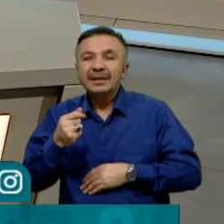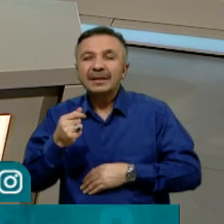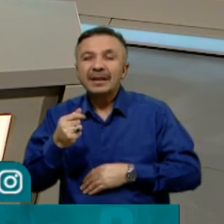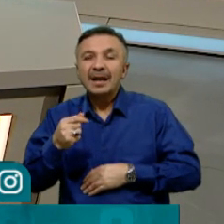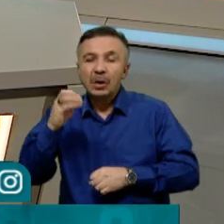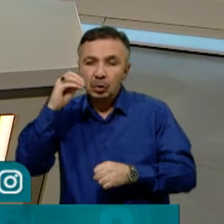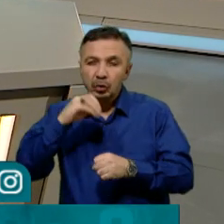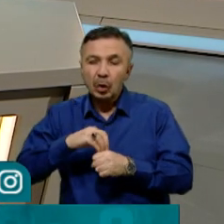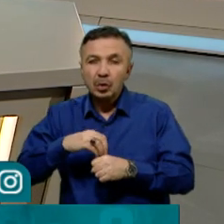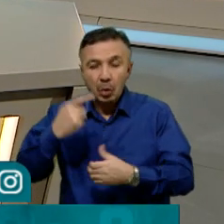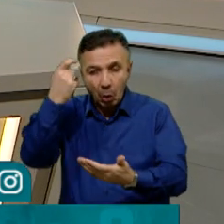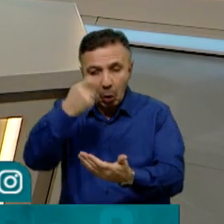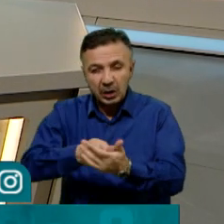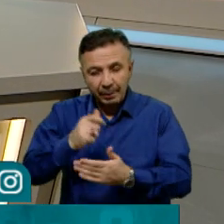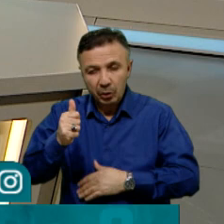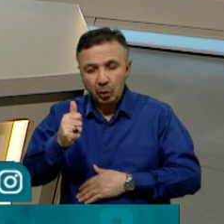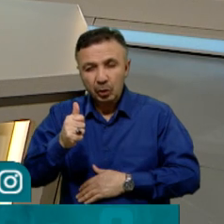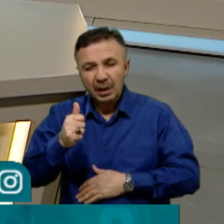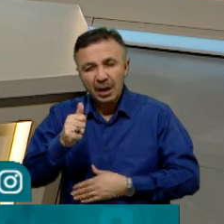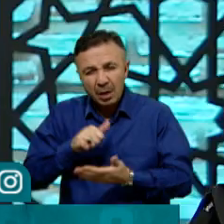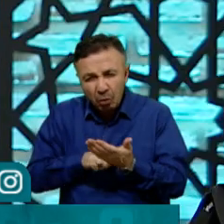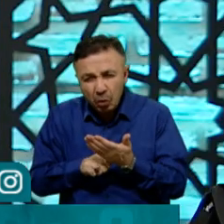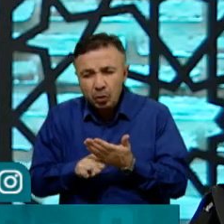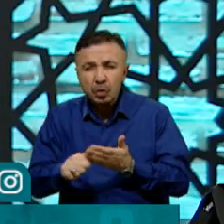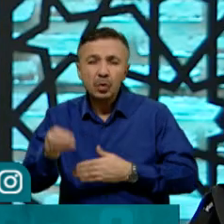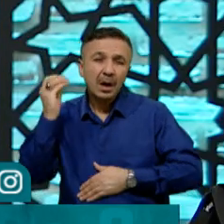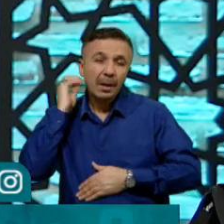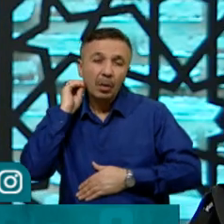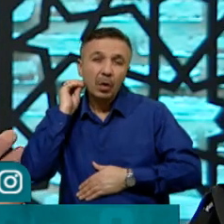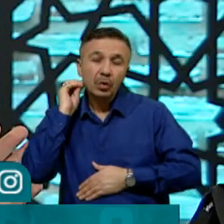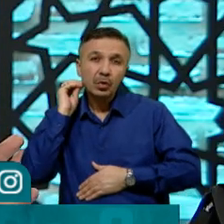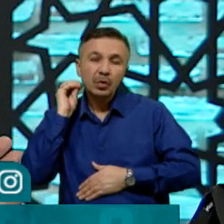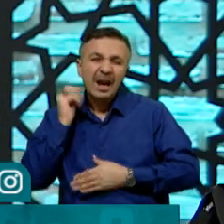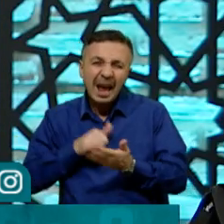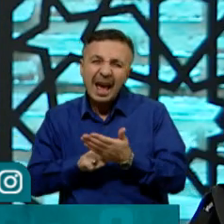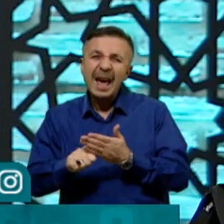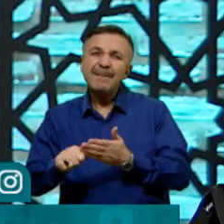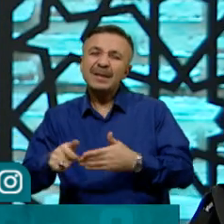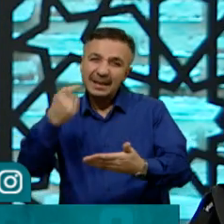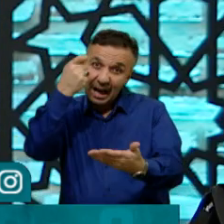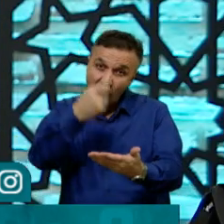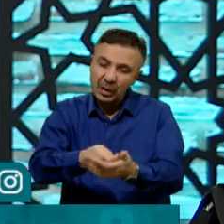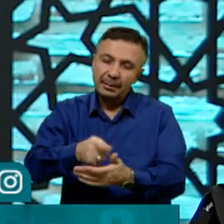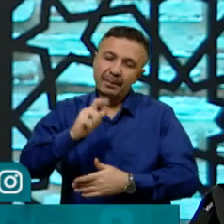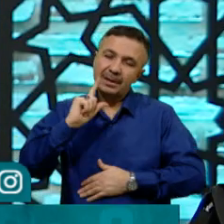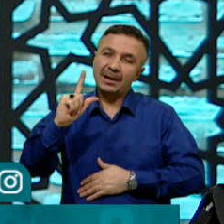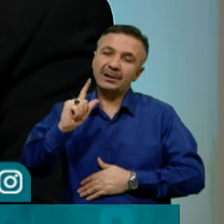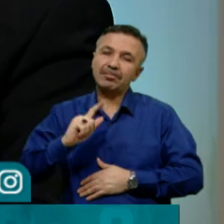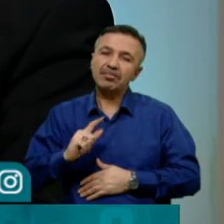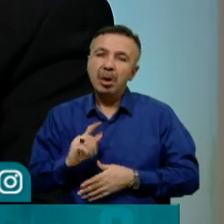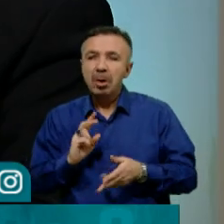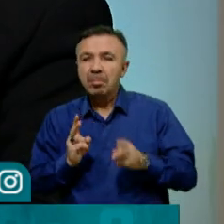ekstra Müjde ne kadar ödenmesi gereken borç varsa o borcu kuruşu kuruşuna dememiz lazım Yani bazen işte